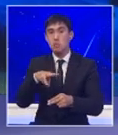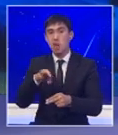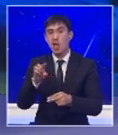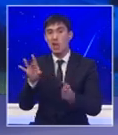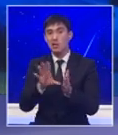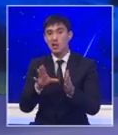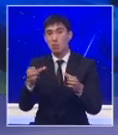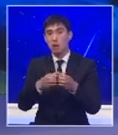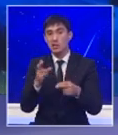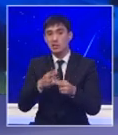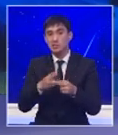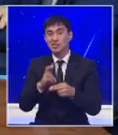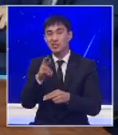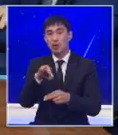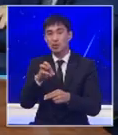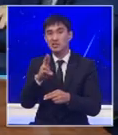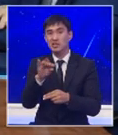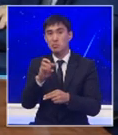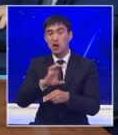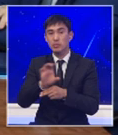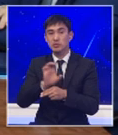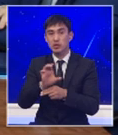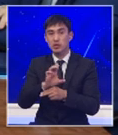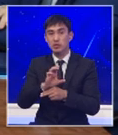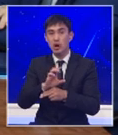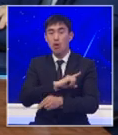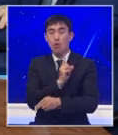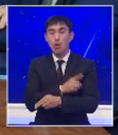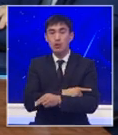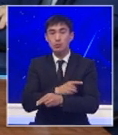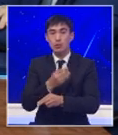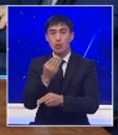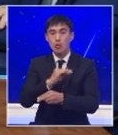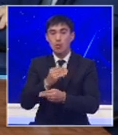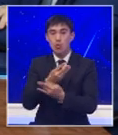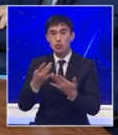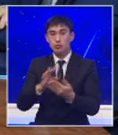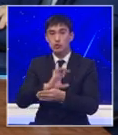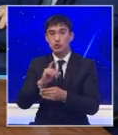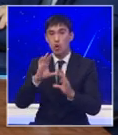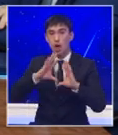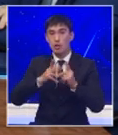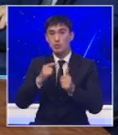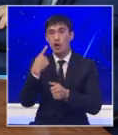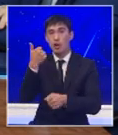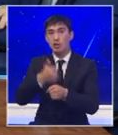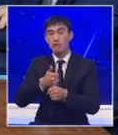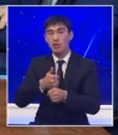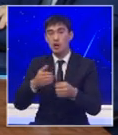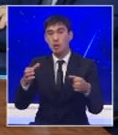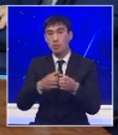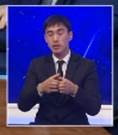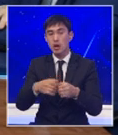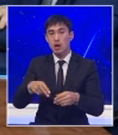Тау-кен өндірісі саласында диірмен қаптамаларын шығаруда өндірістік қуаты мен өнім шығару көлемі жағынан әлемде көшбасшы компания.